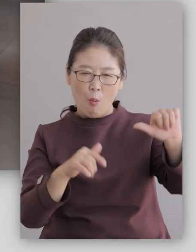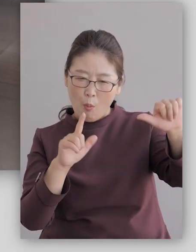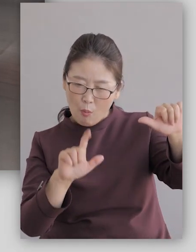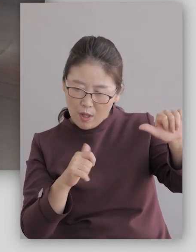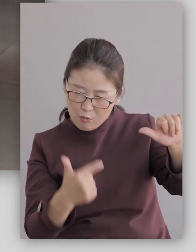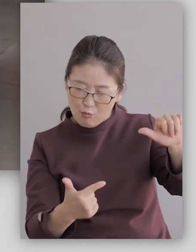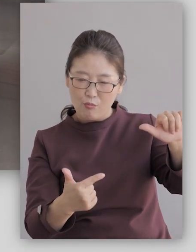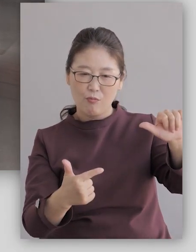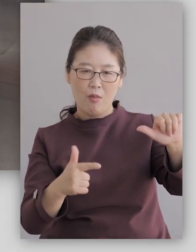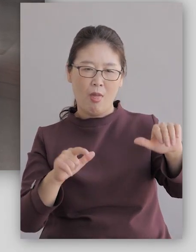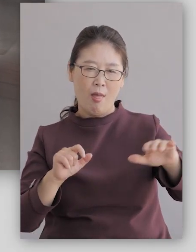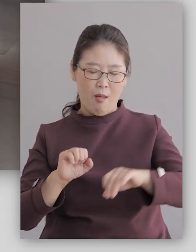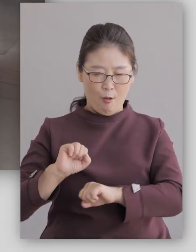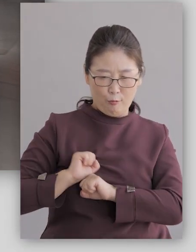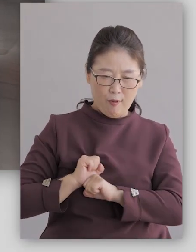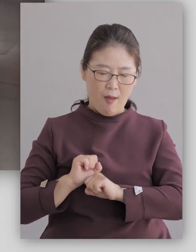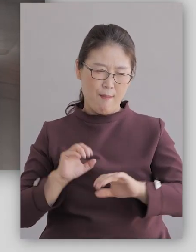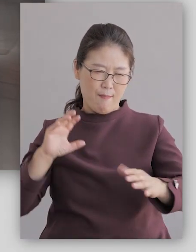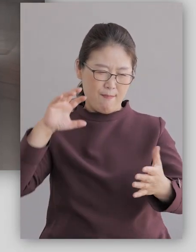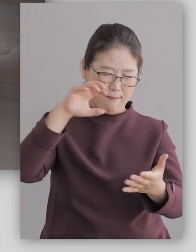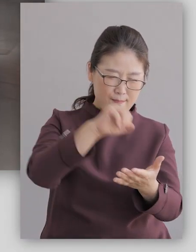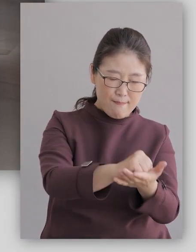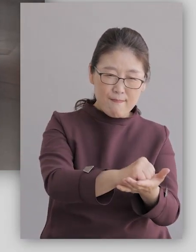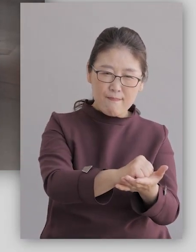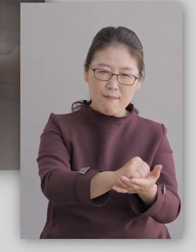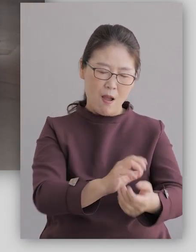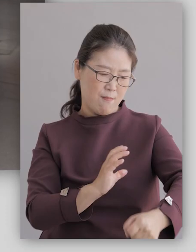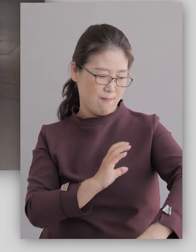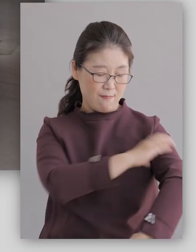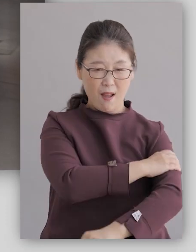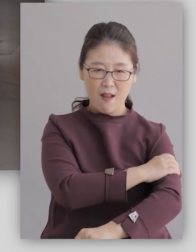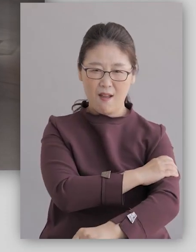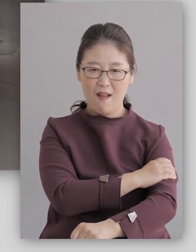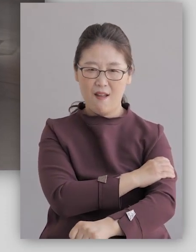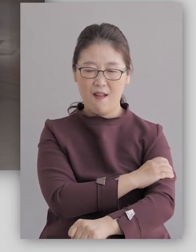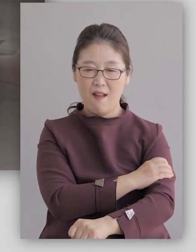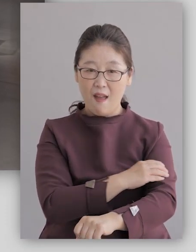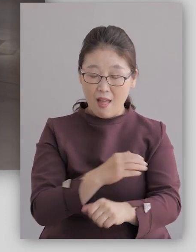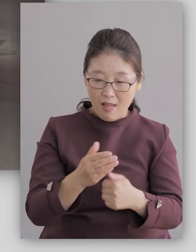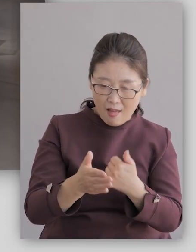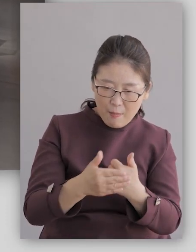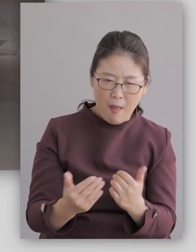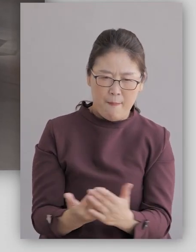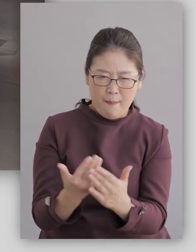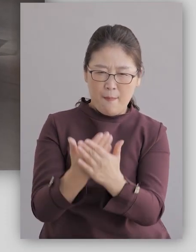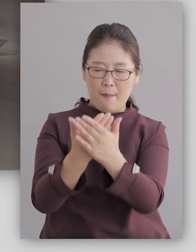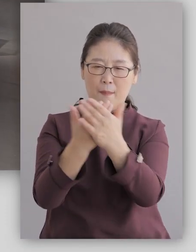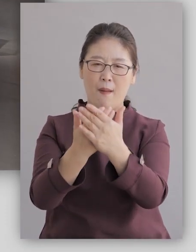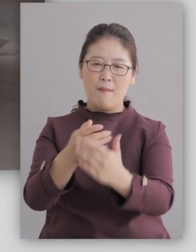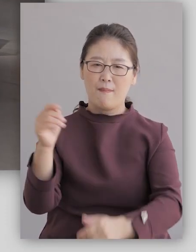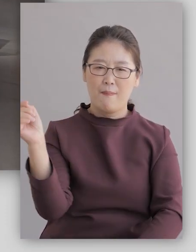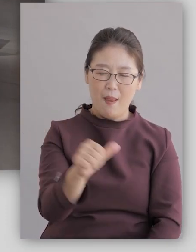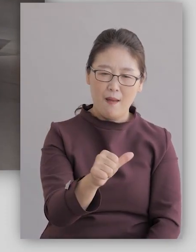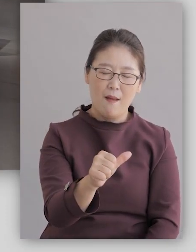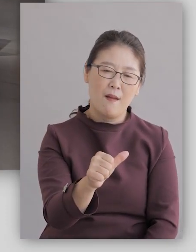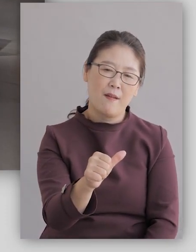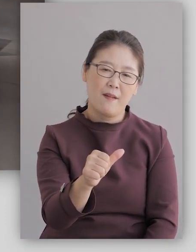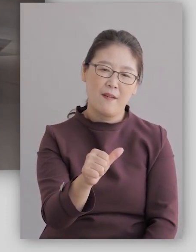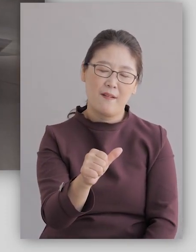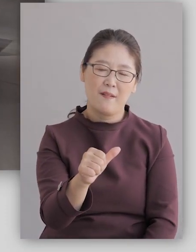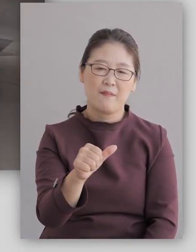쿠데타로부터 정립된 개발 독재 시대에 군부 정권이 들어서면서 한국 사회에 급속한 개발 성장